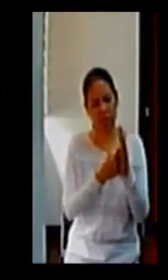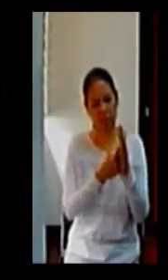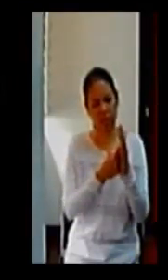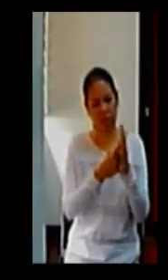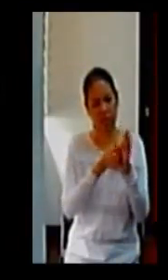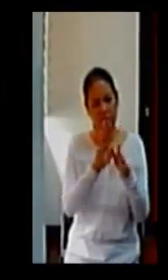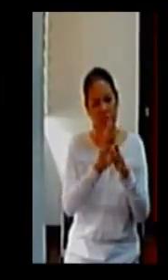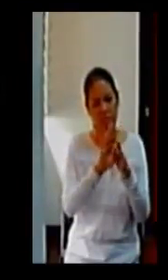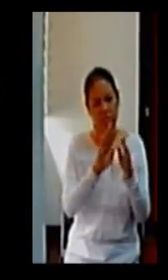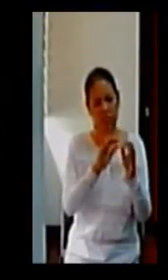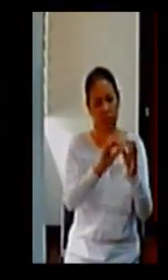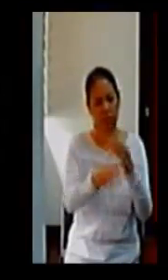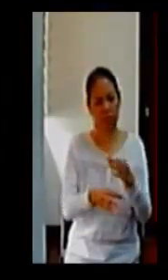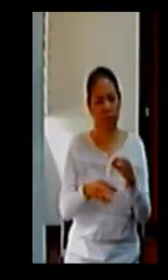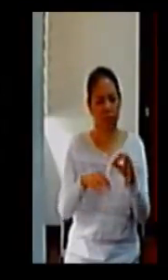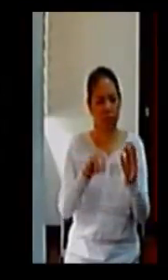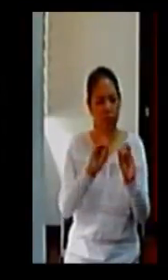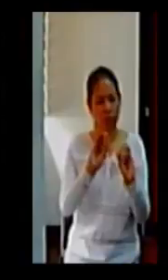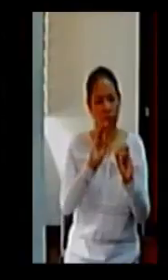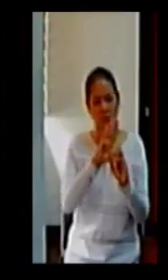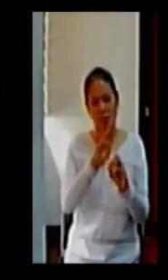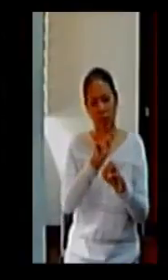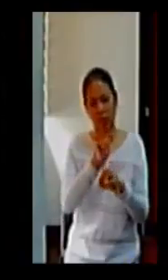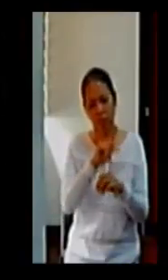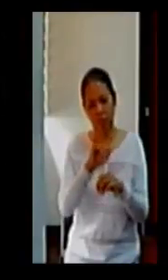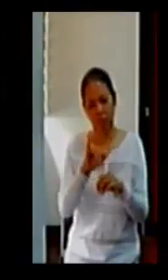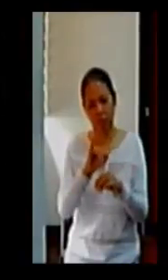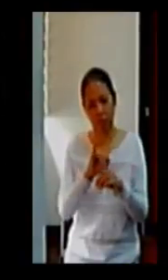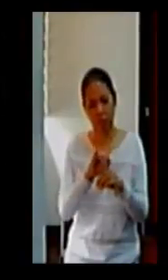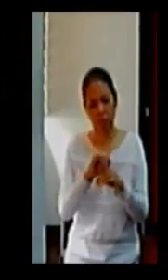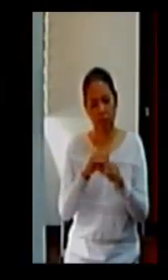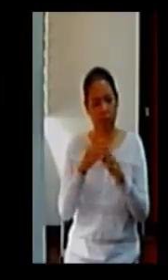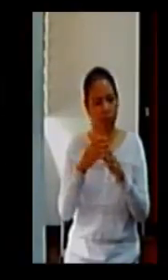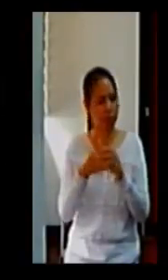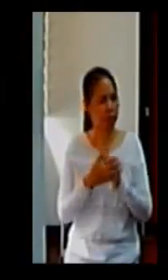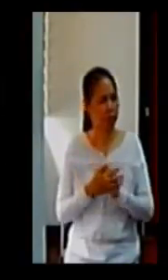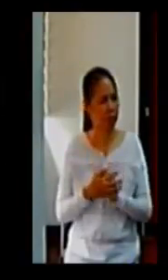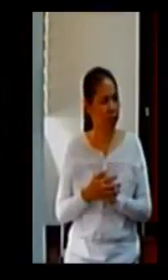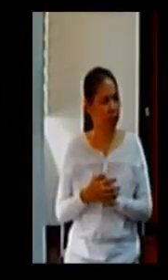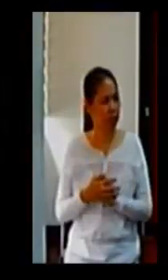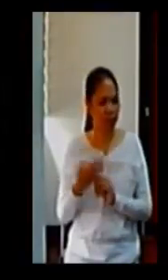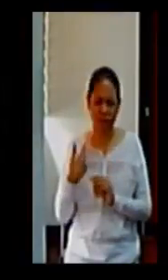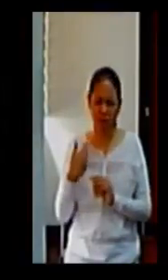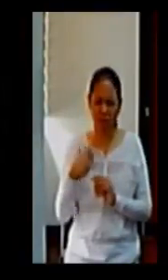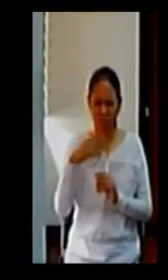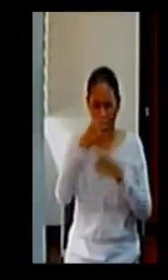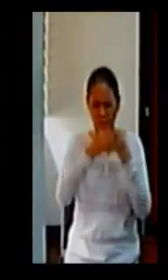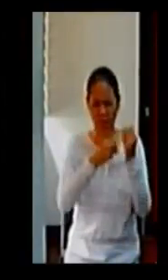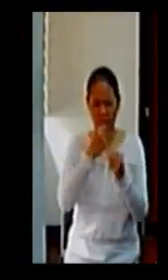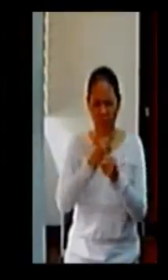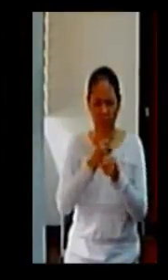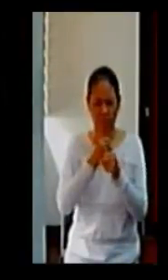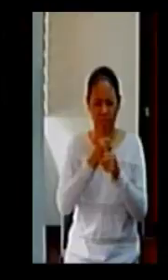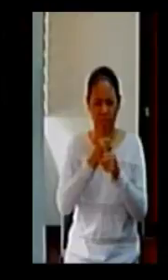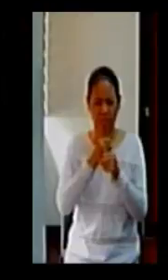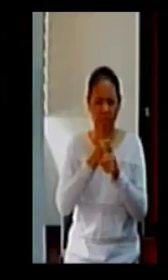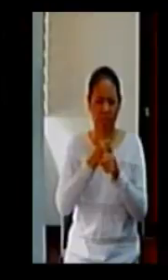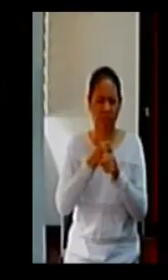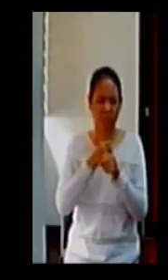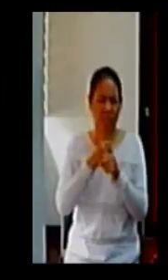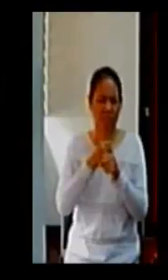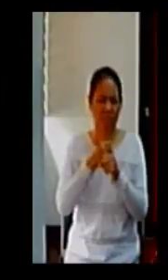magbabaki, parang minsan finofogo na namin. May taon ba kayong natatandaan na November and then Feb